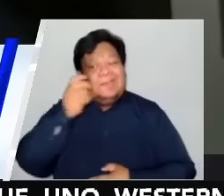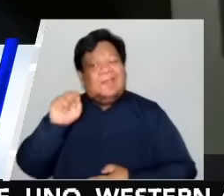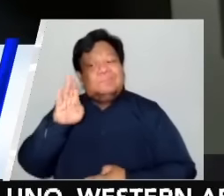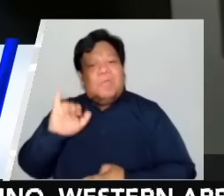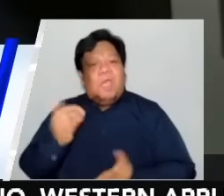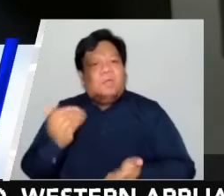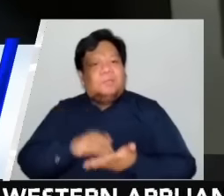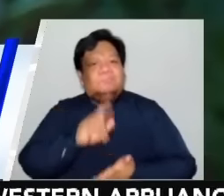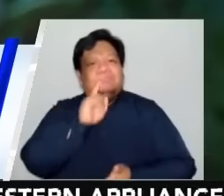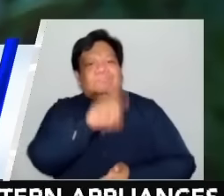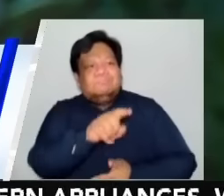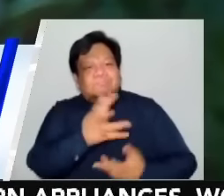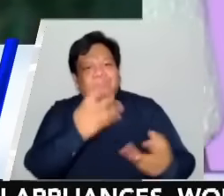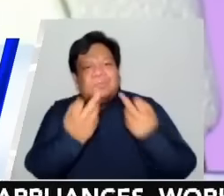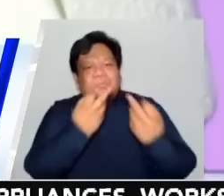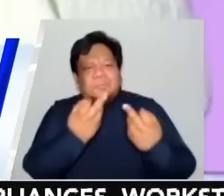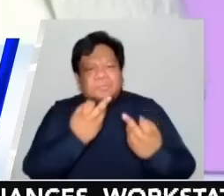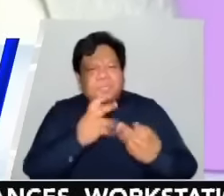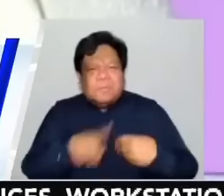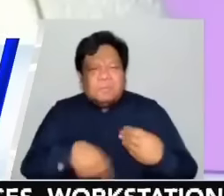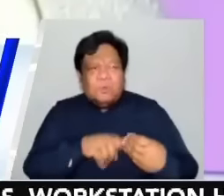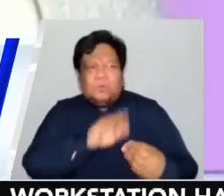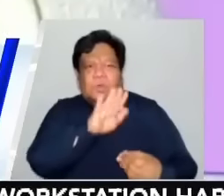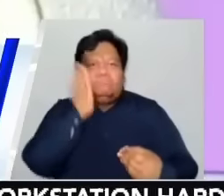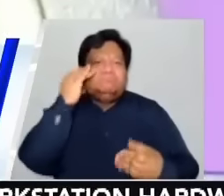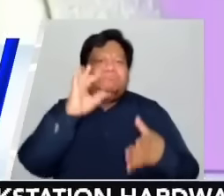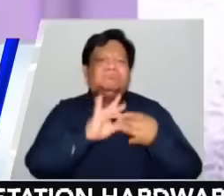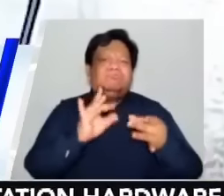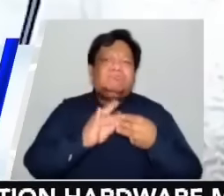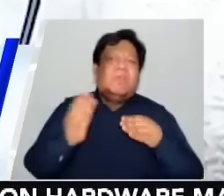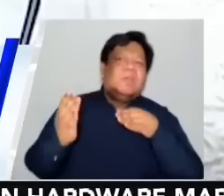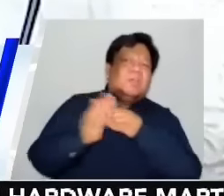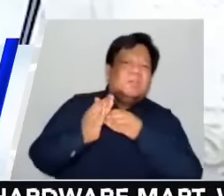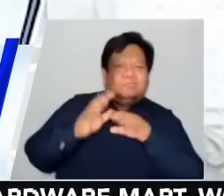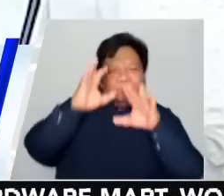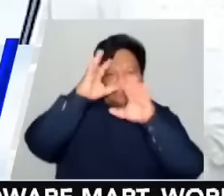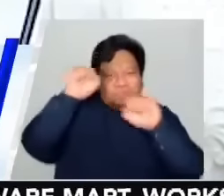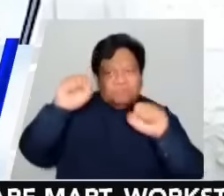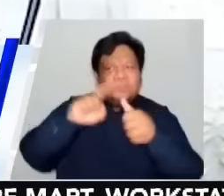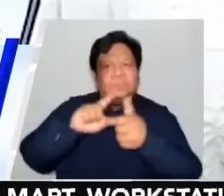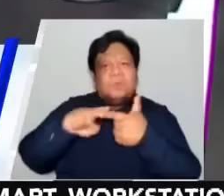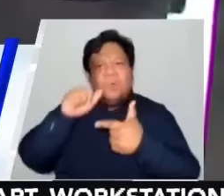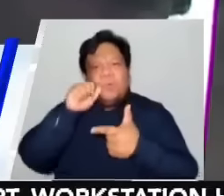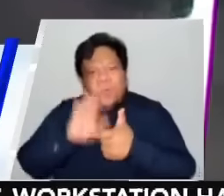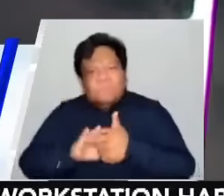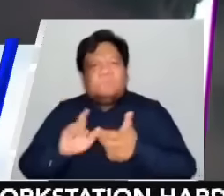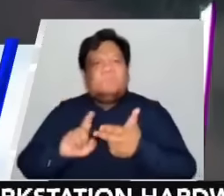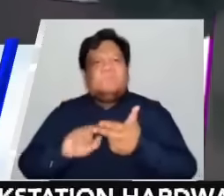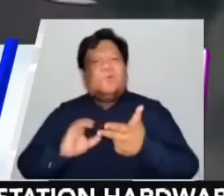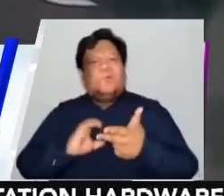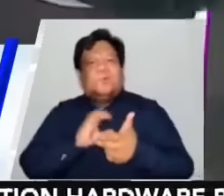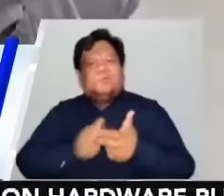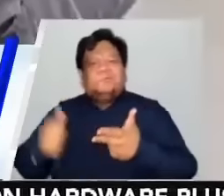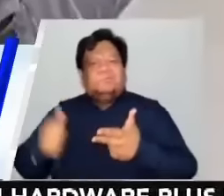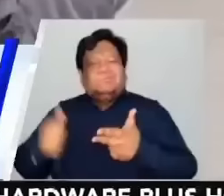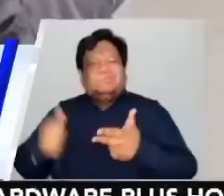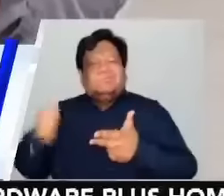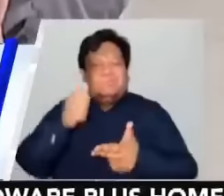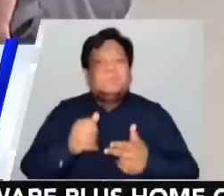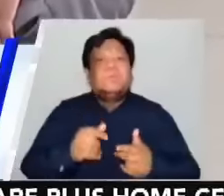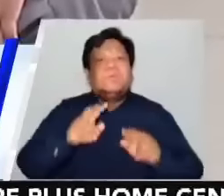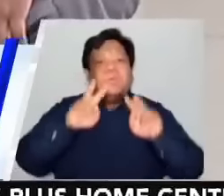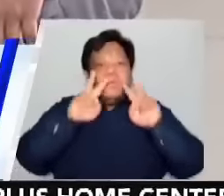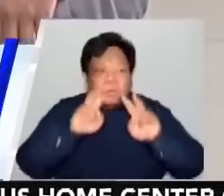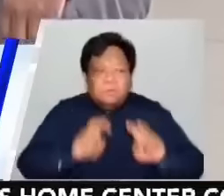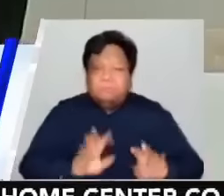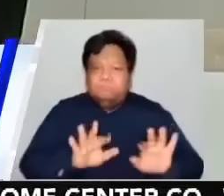pagbabanta ng bise sa Pangulo, First Lady at House Speaker. Iniurong sa December 11 ang investigasyon na nakatakda